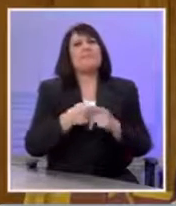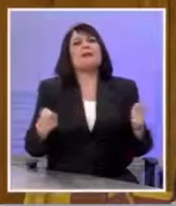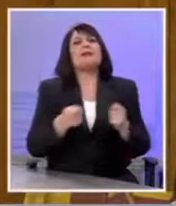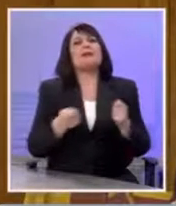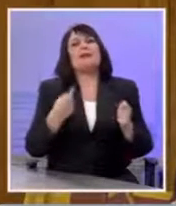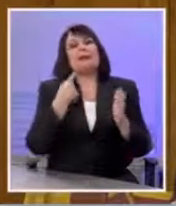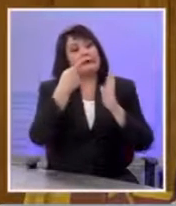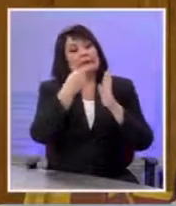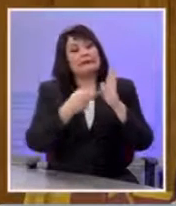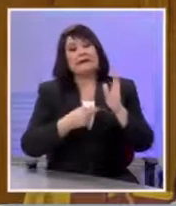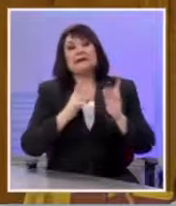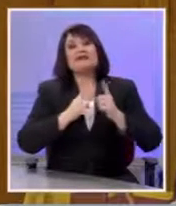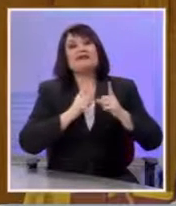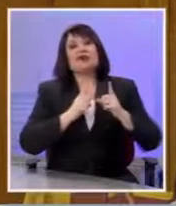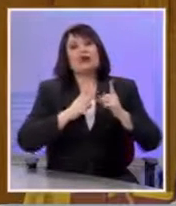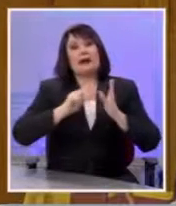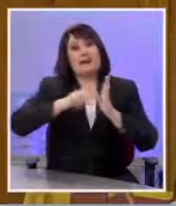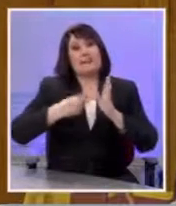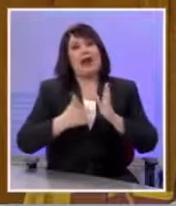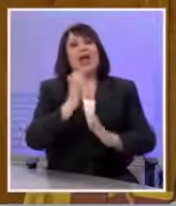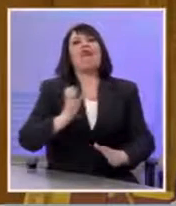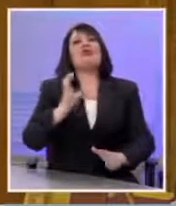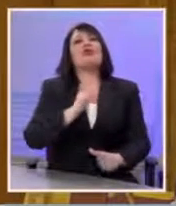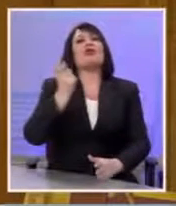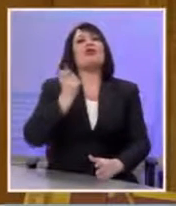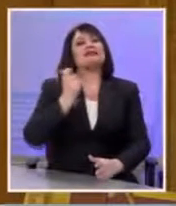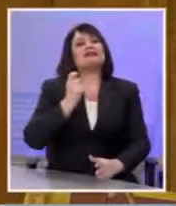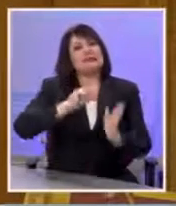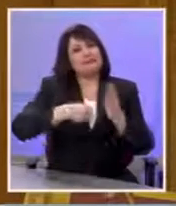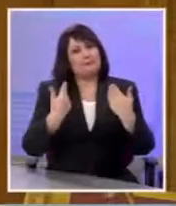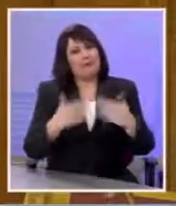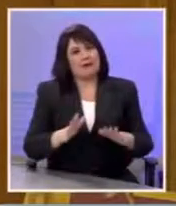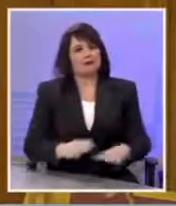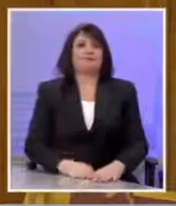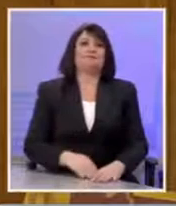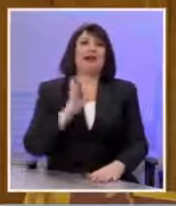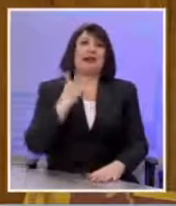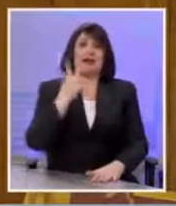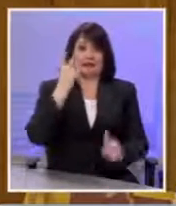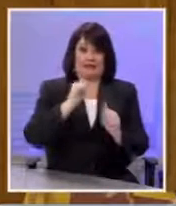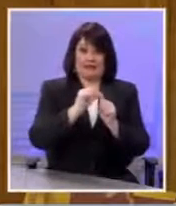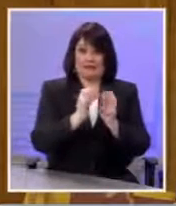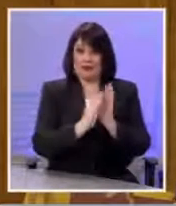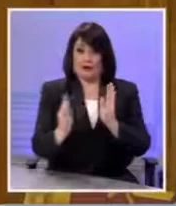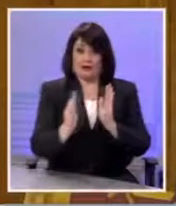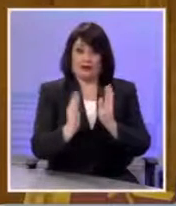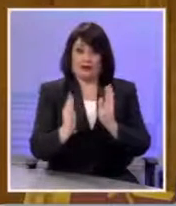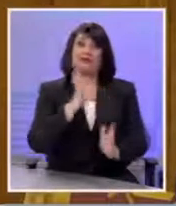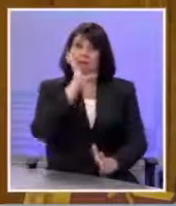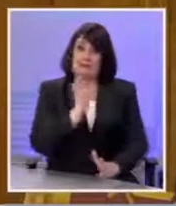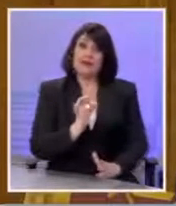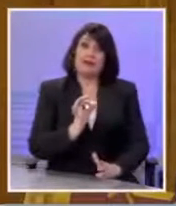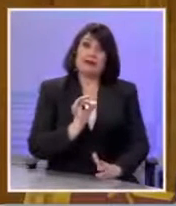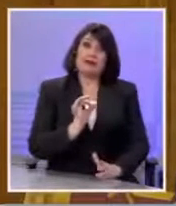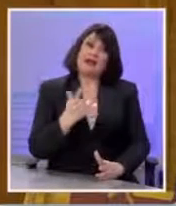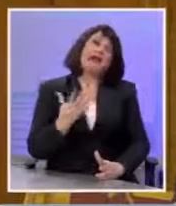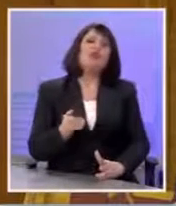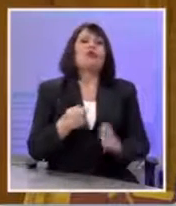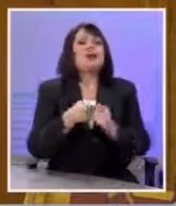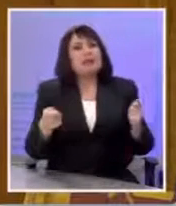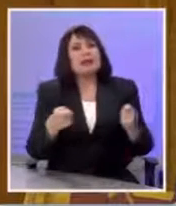προβλέπονται στη συμφωνία που έχουμε υπογράψει με τους δανειστές. Άλλοι λοιπόν στους δύο αυτούς μήνες κυριαρχούσαν όντως